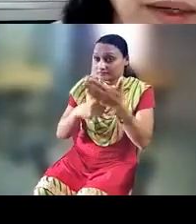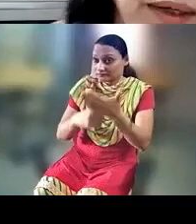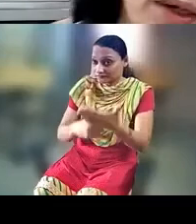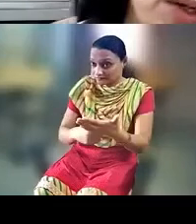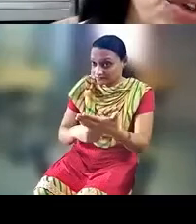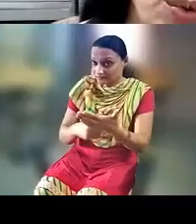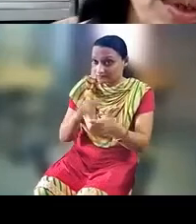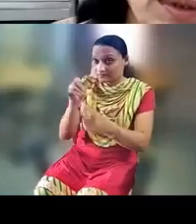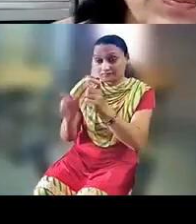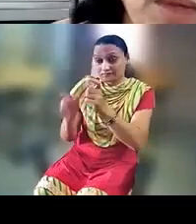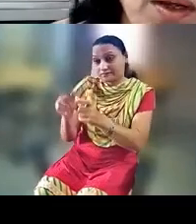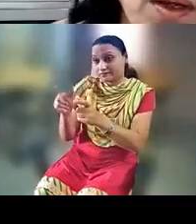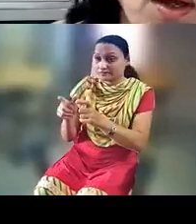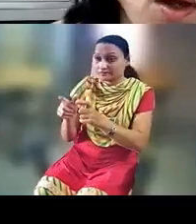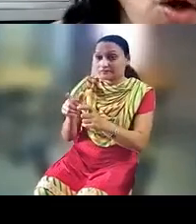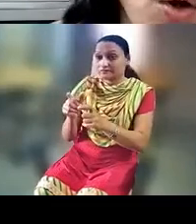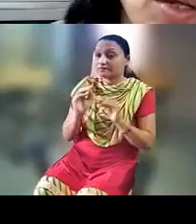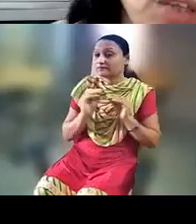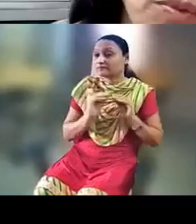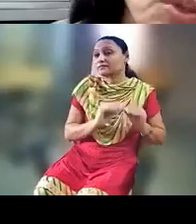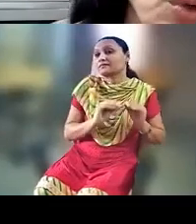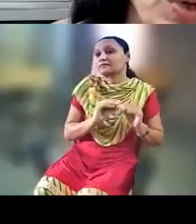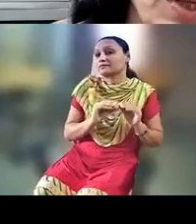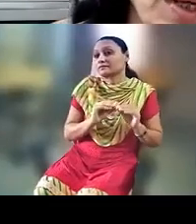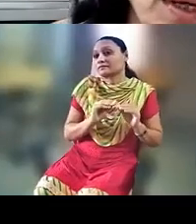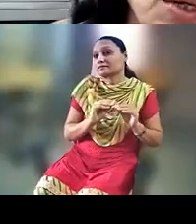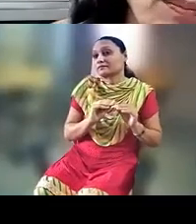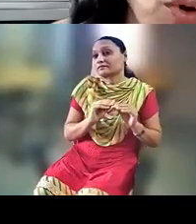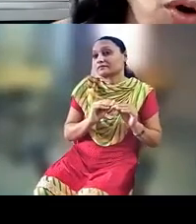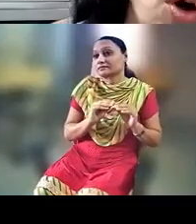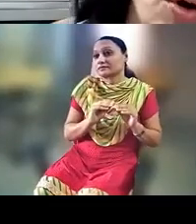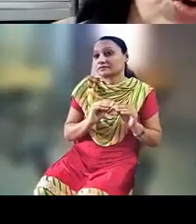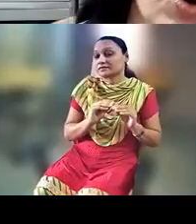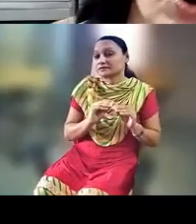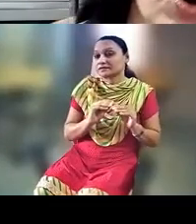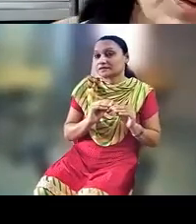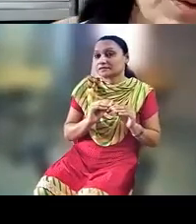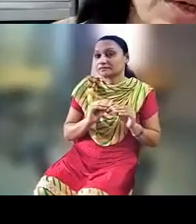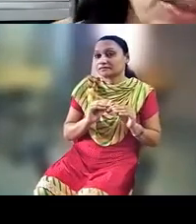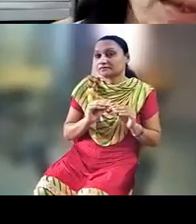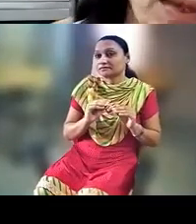जरूरत है। और इसकी भी जरूरत है कि जब और लोग